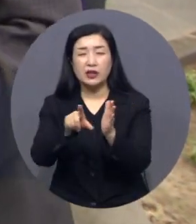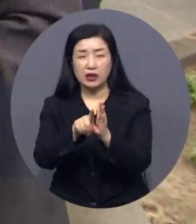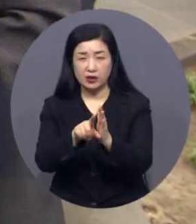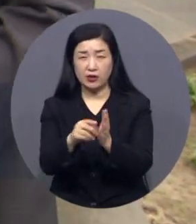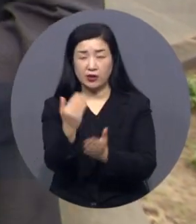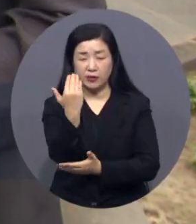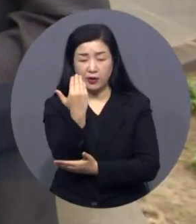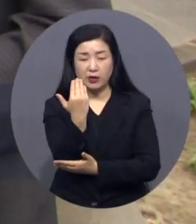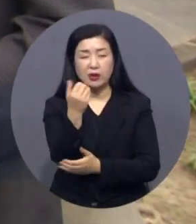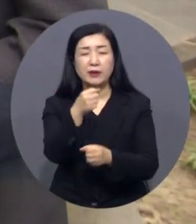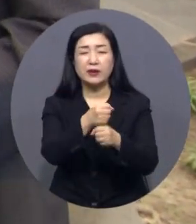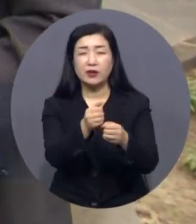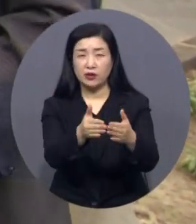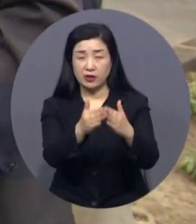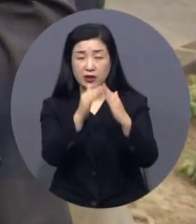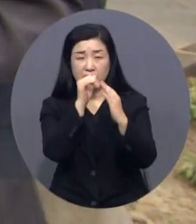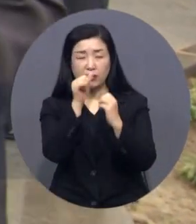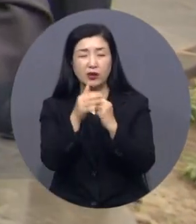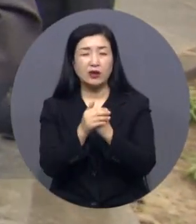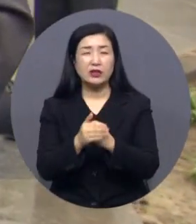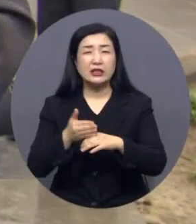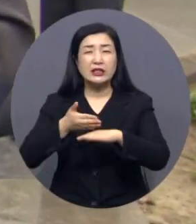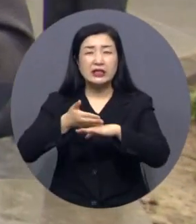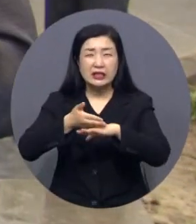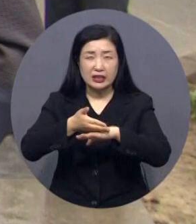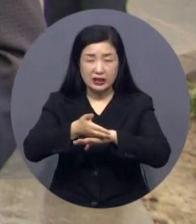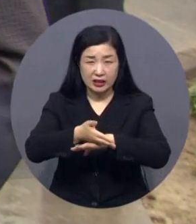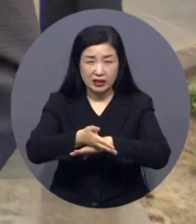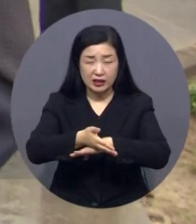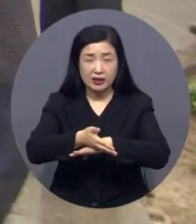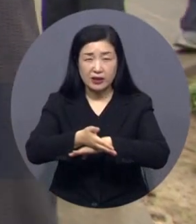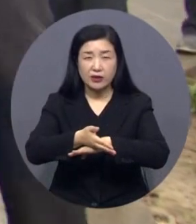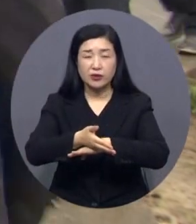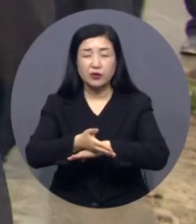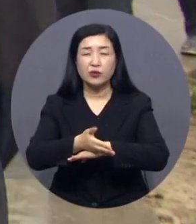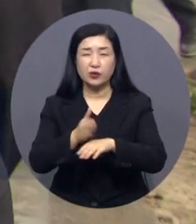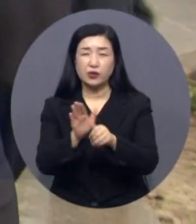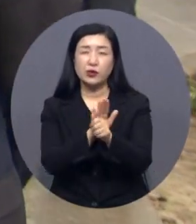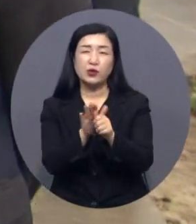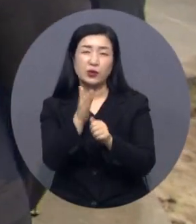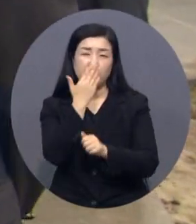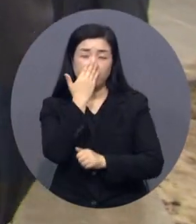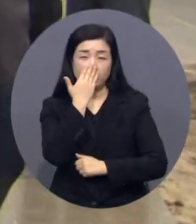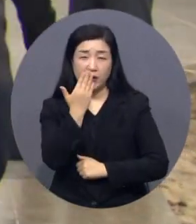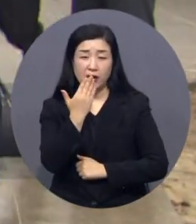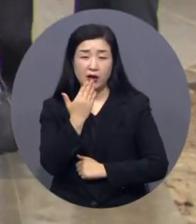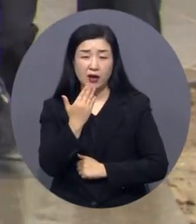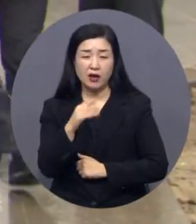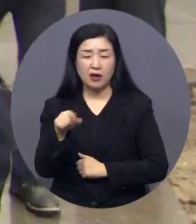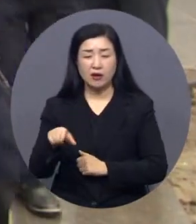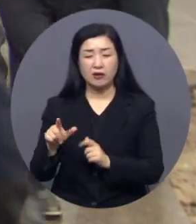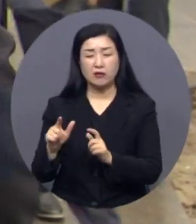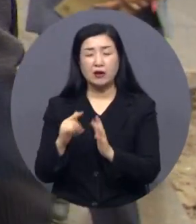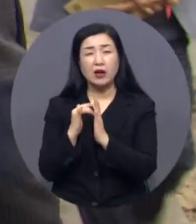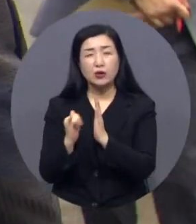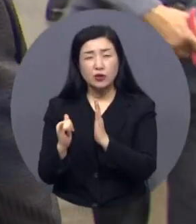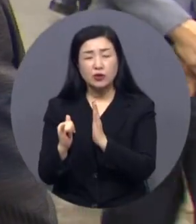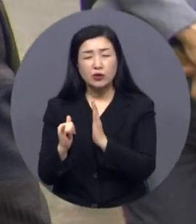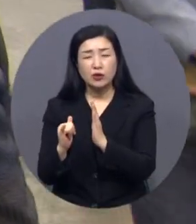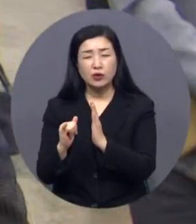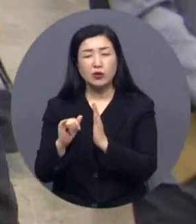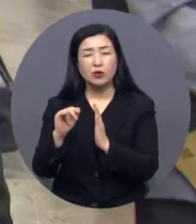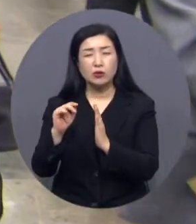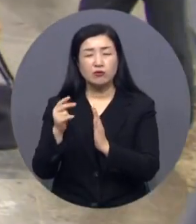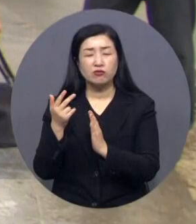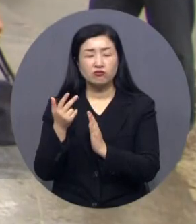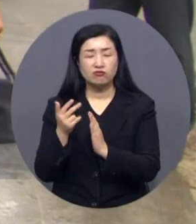건 대단히 늦게나마 좀 위안이 되지 않을까 그런 생각하고 또 산 사람이 위안이 되니까 돌아가신